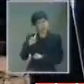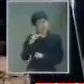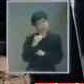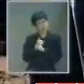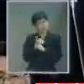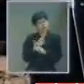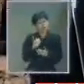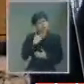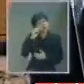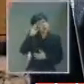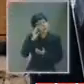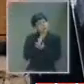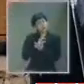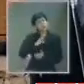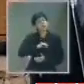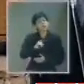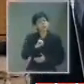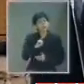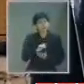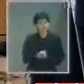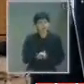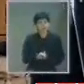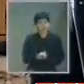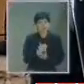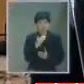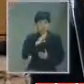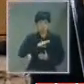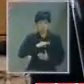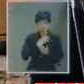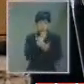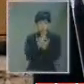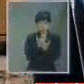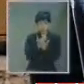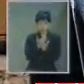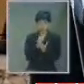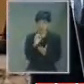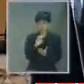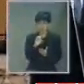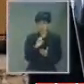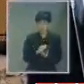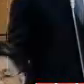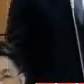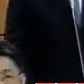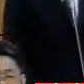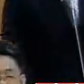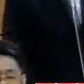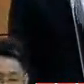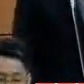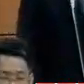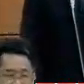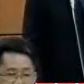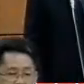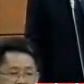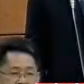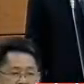ไปติดใจอะไรติดใจสิครับเพราะเงินส่วนนี้ไม่ใ